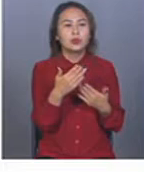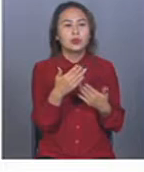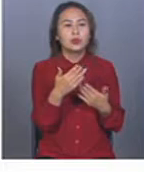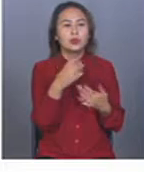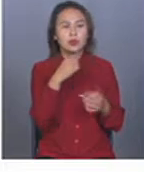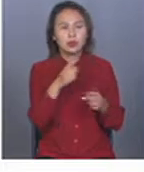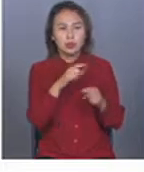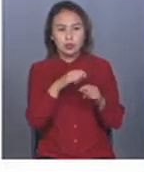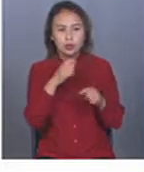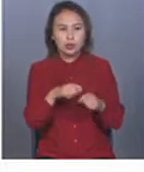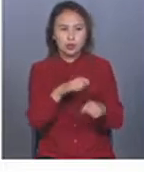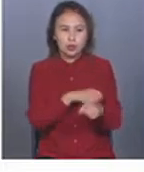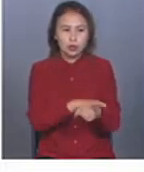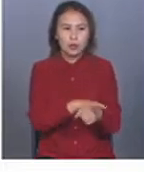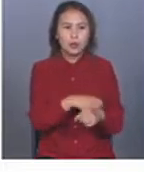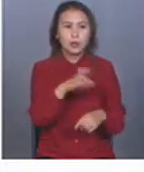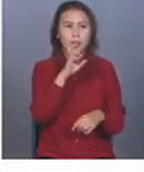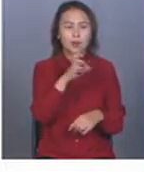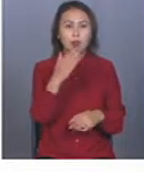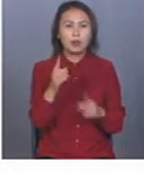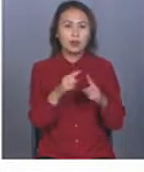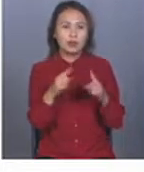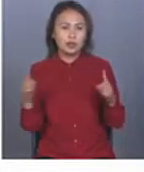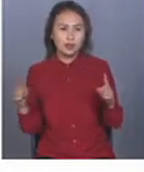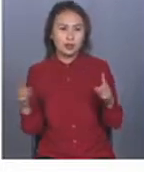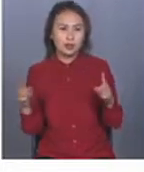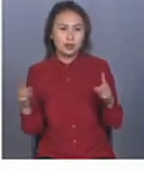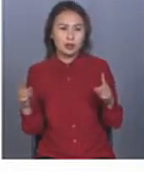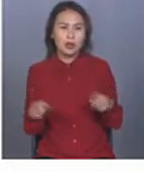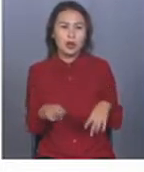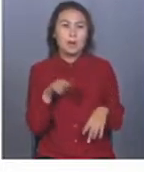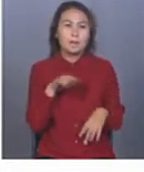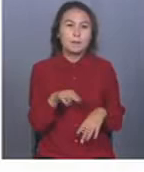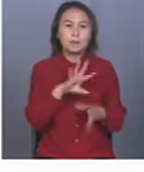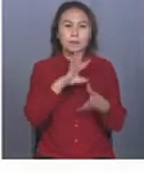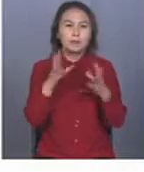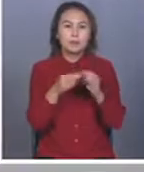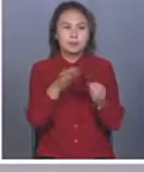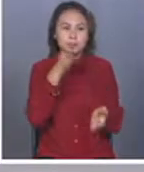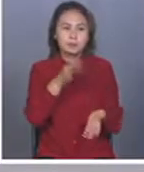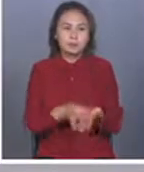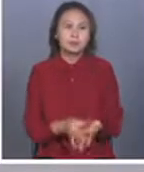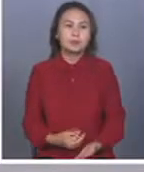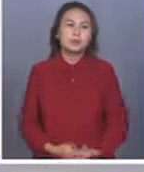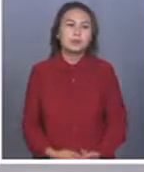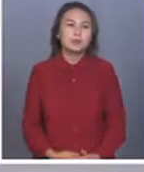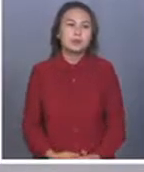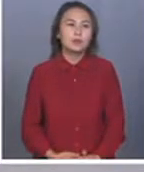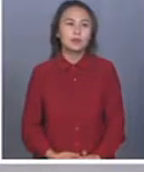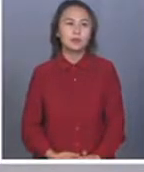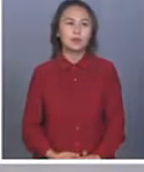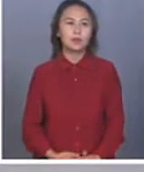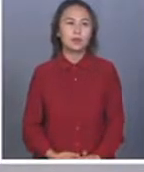дегеніміз тік төртбұрыштың ені және айтқандай p дегеніміз ол периметр. Осы жерде көп